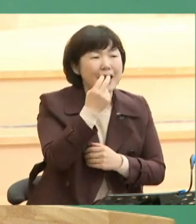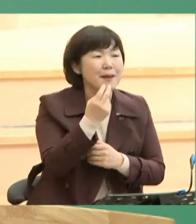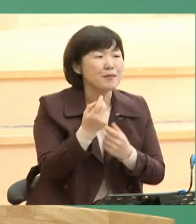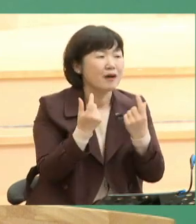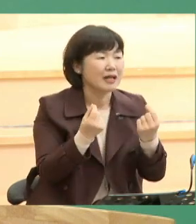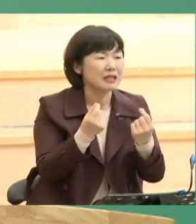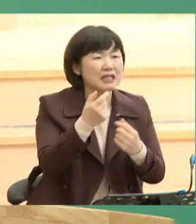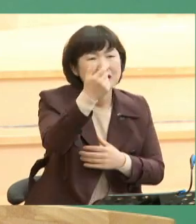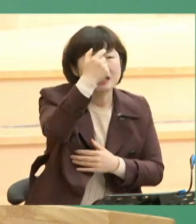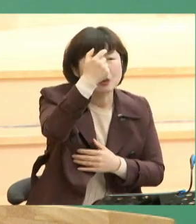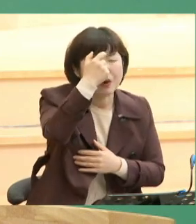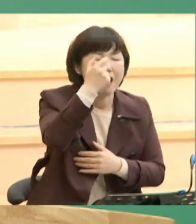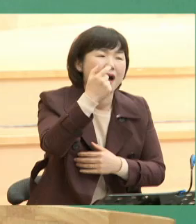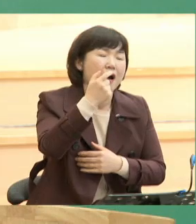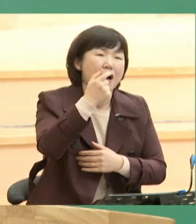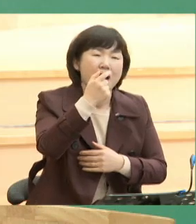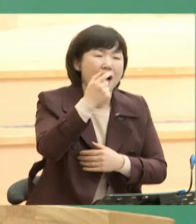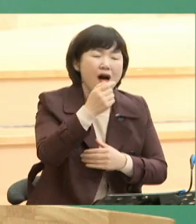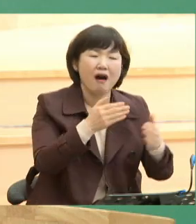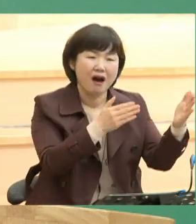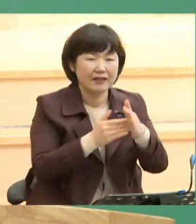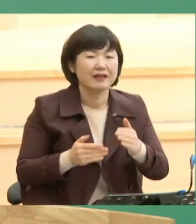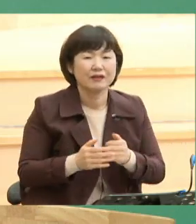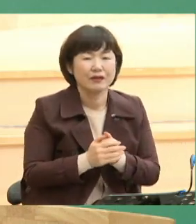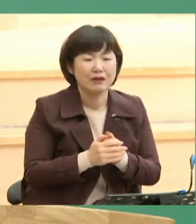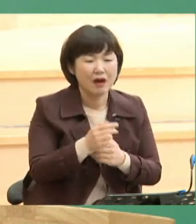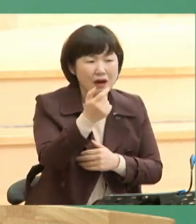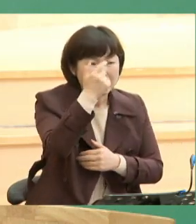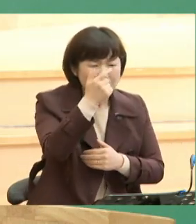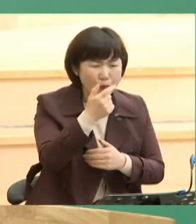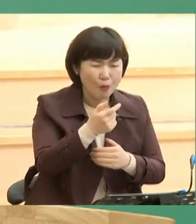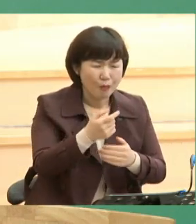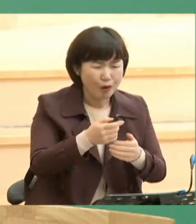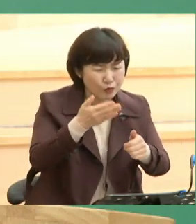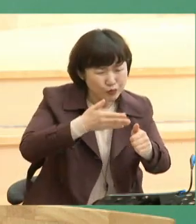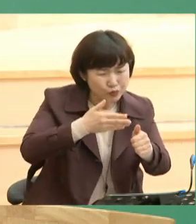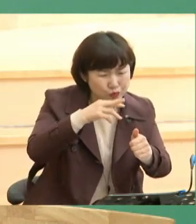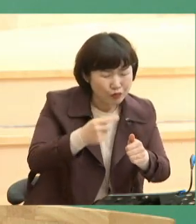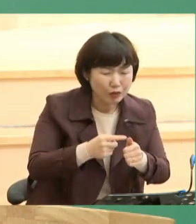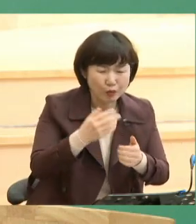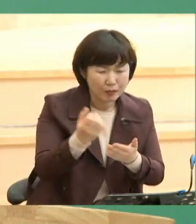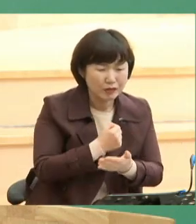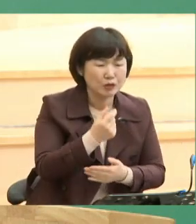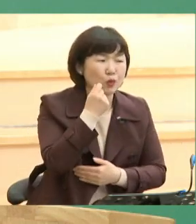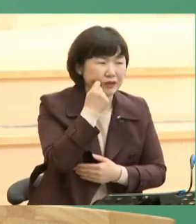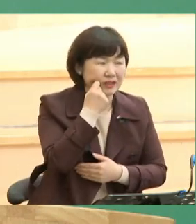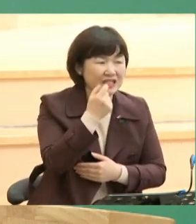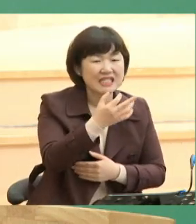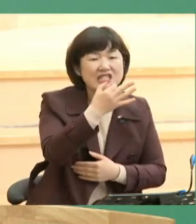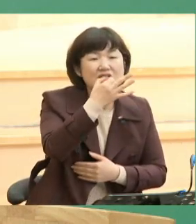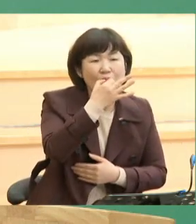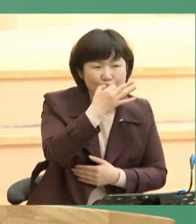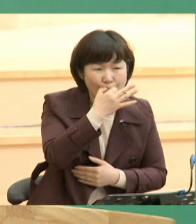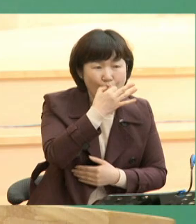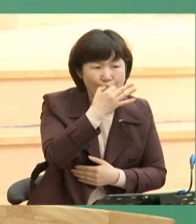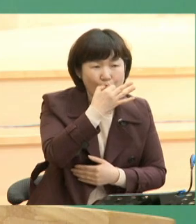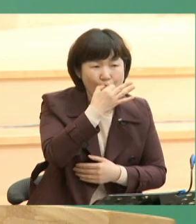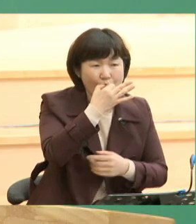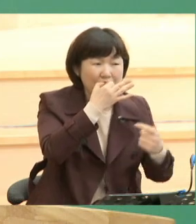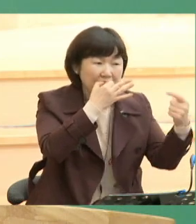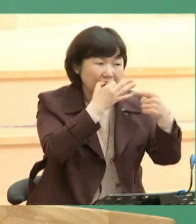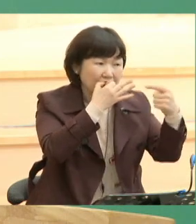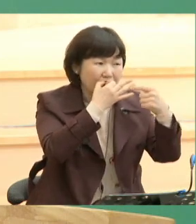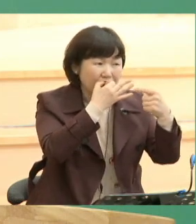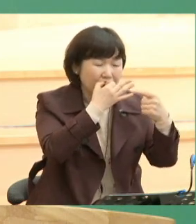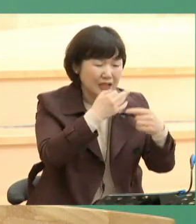막혀 버리는 거에 구하여도 받지 못하는 정려 여러분이 정력을 통제해야